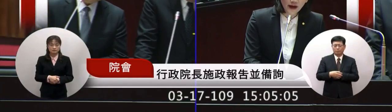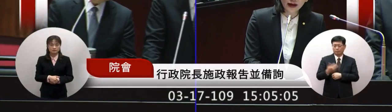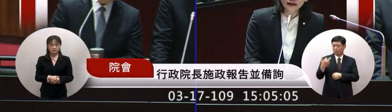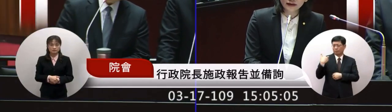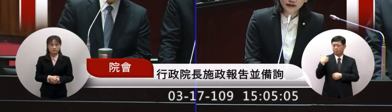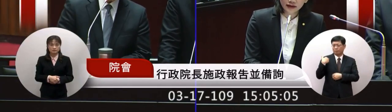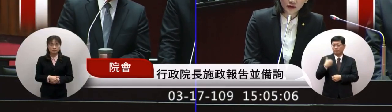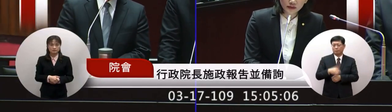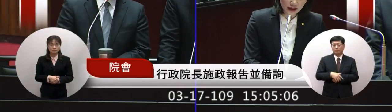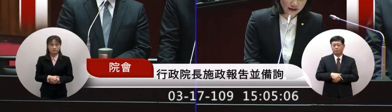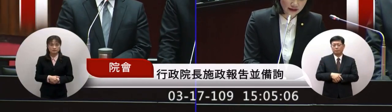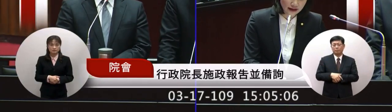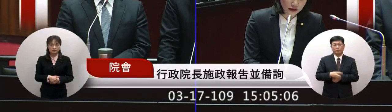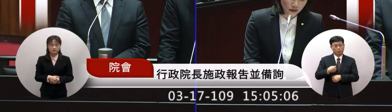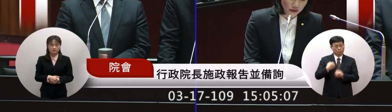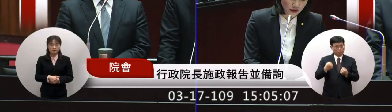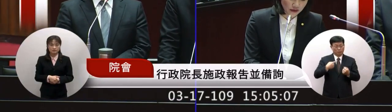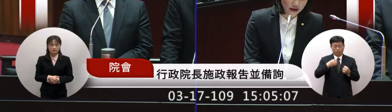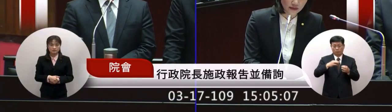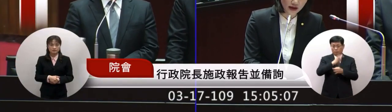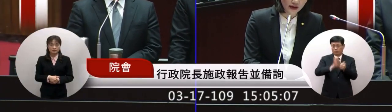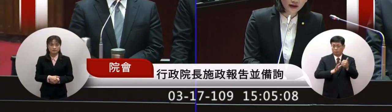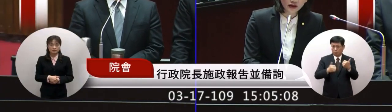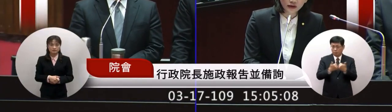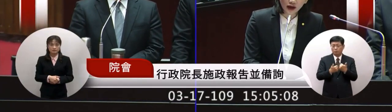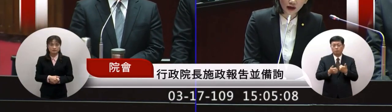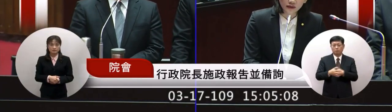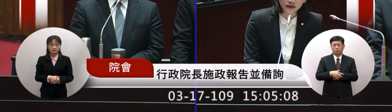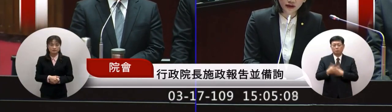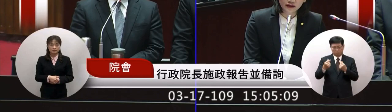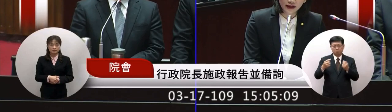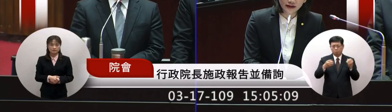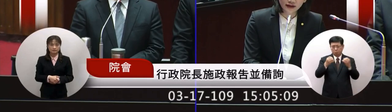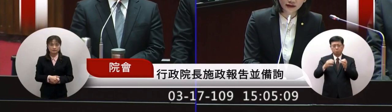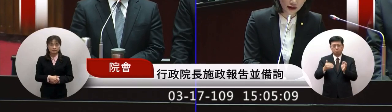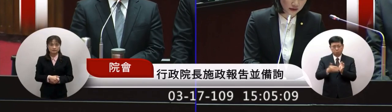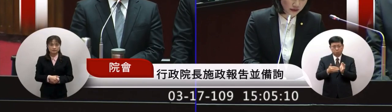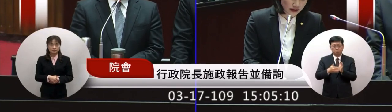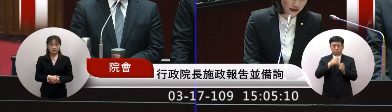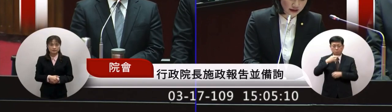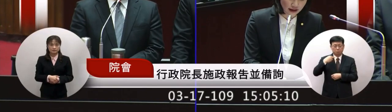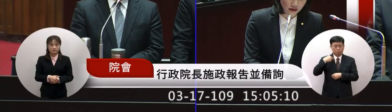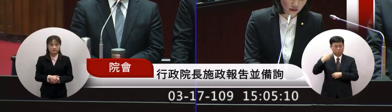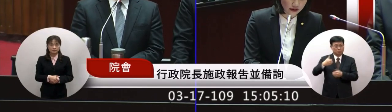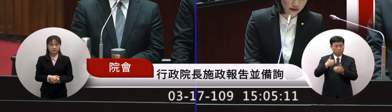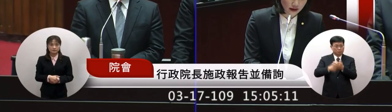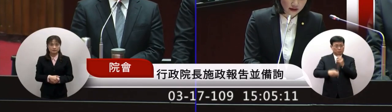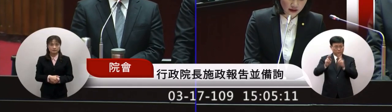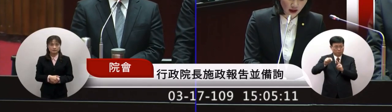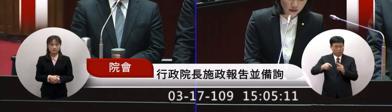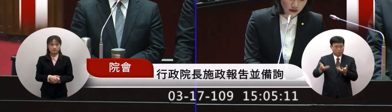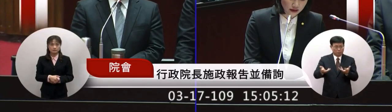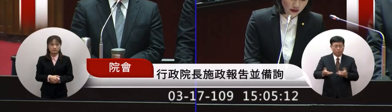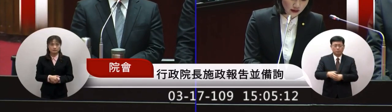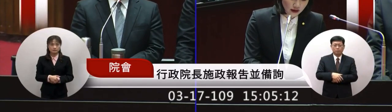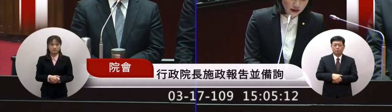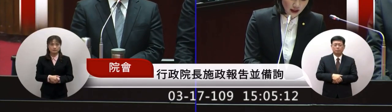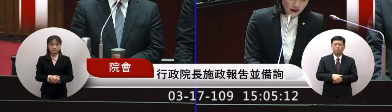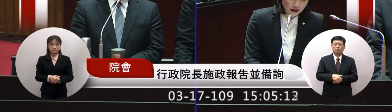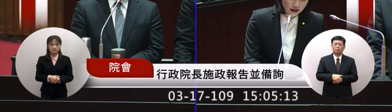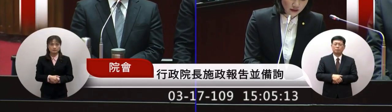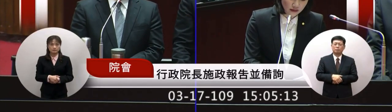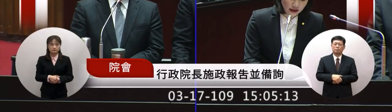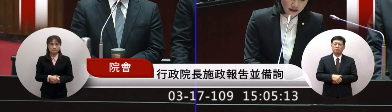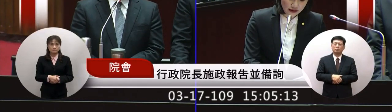个礼拜其实我们在经济委员会里面有讨论到再生能源的相关的讨论哦，